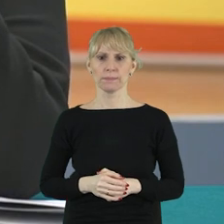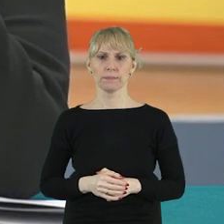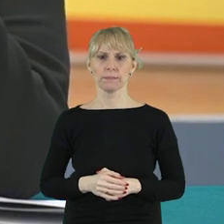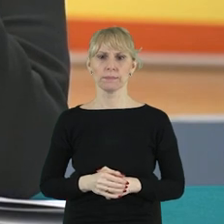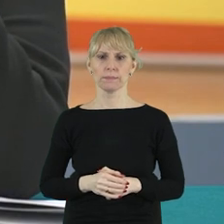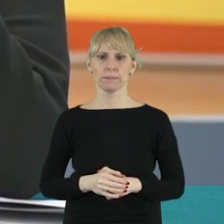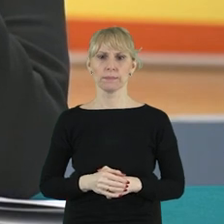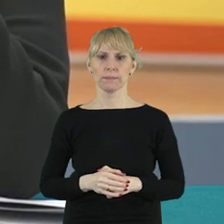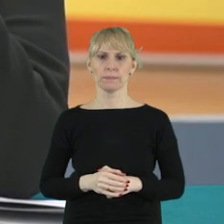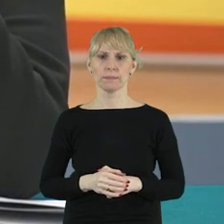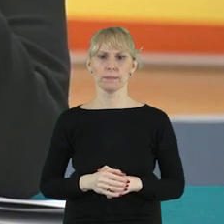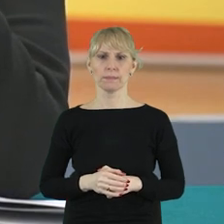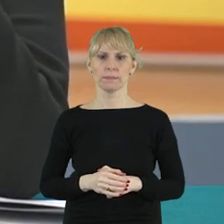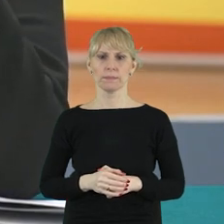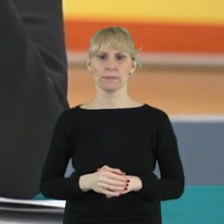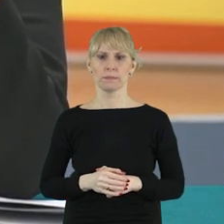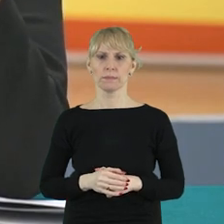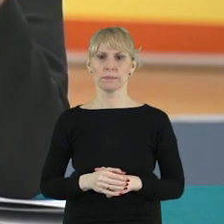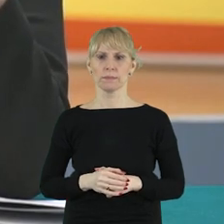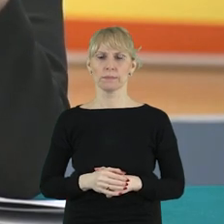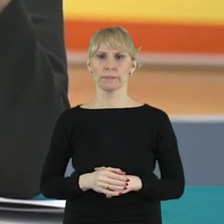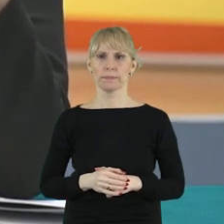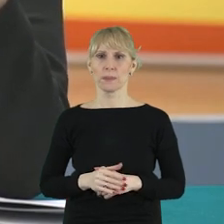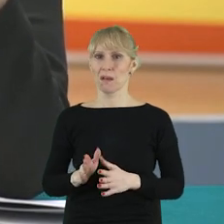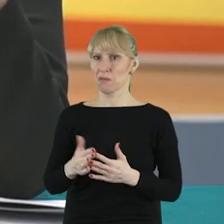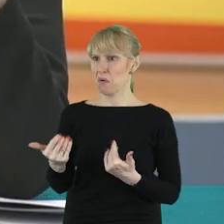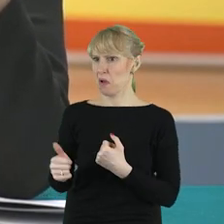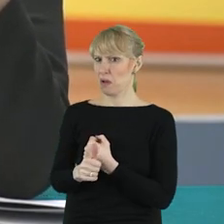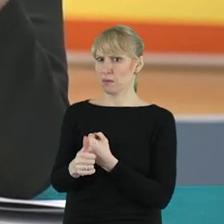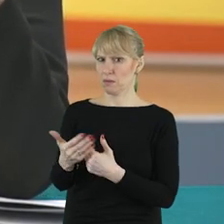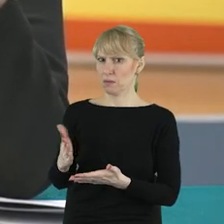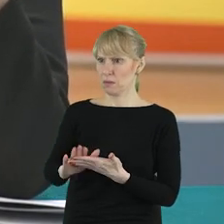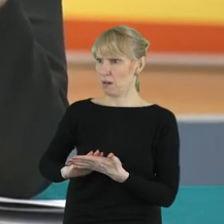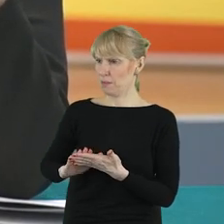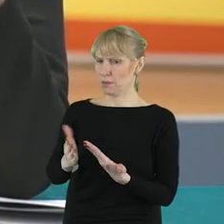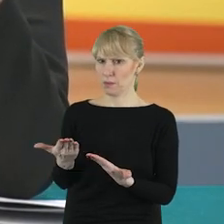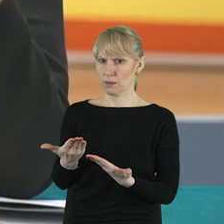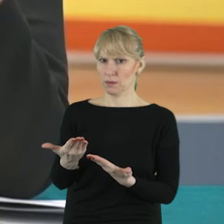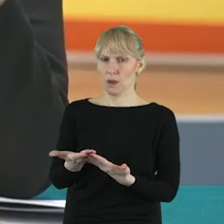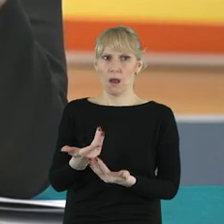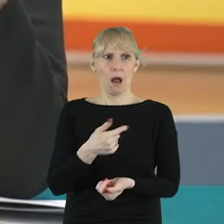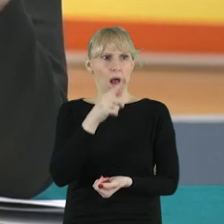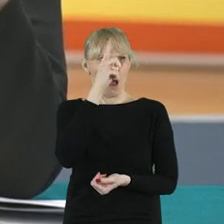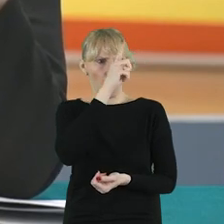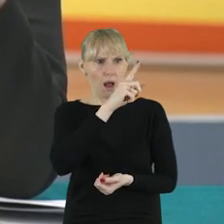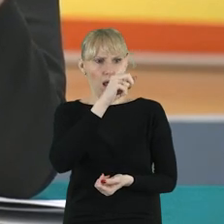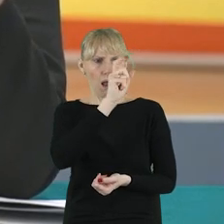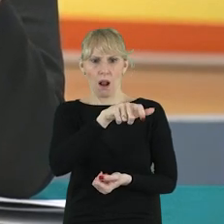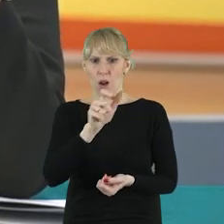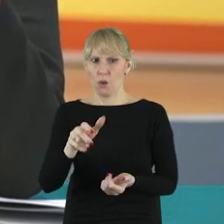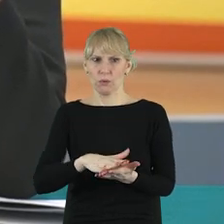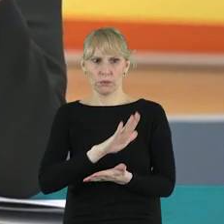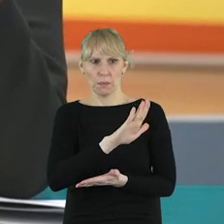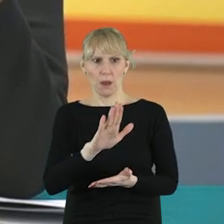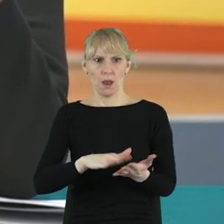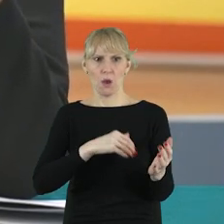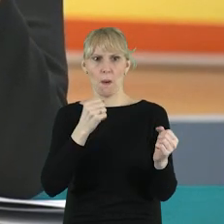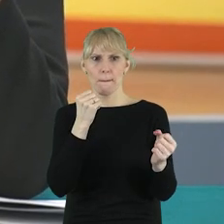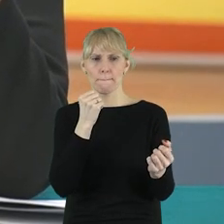w tym momencie, to argumentacja wygląda w sposób taki, przepraszam bardzo, ludzie mają prawo się